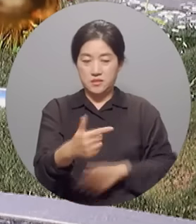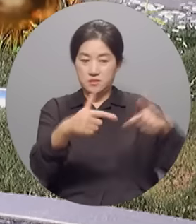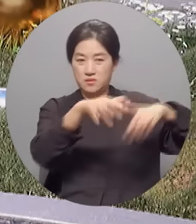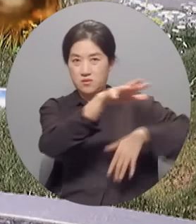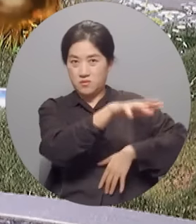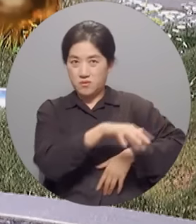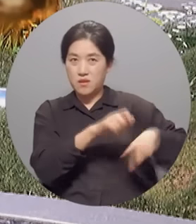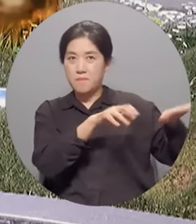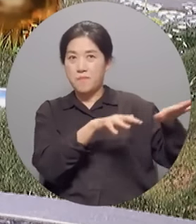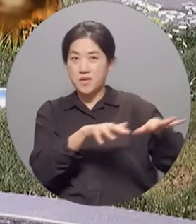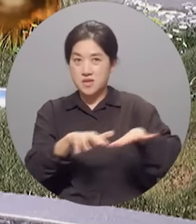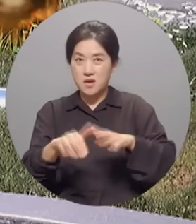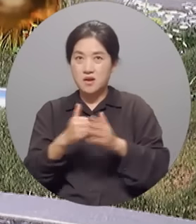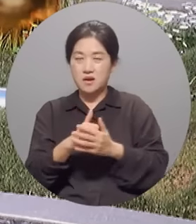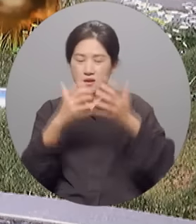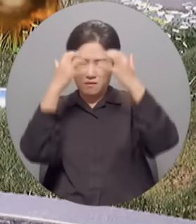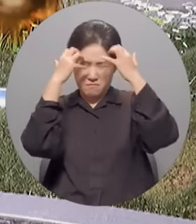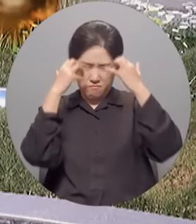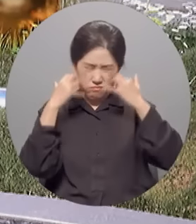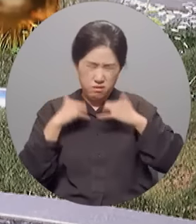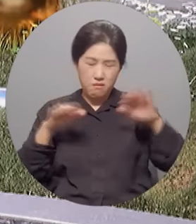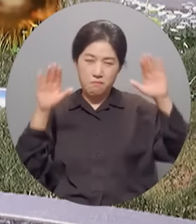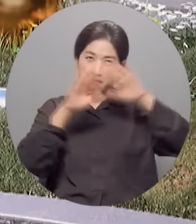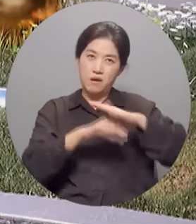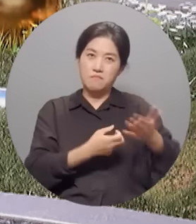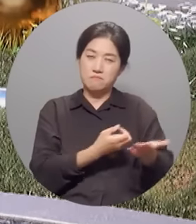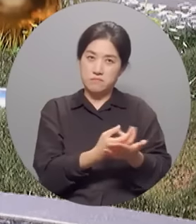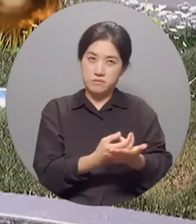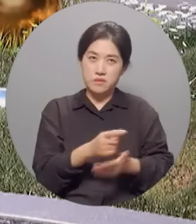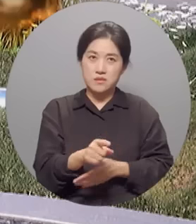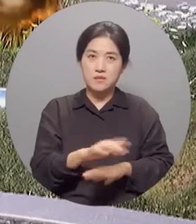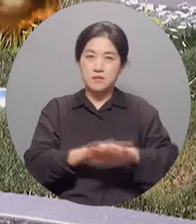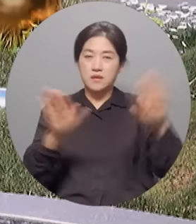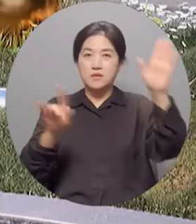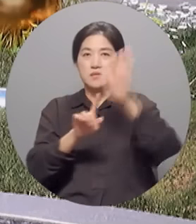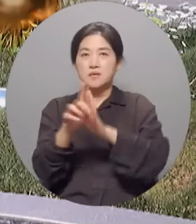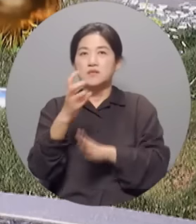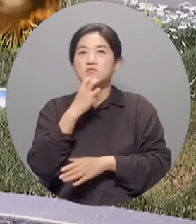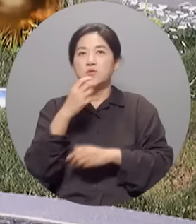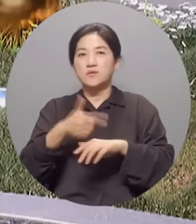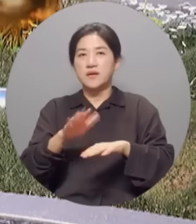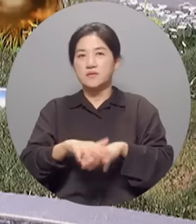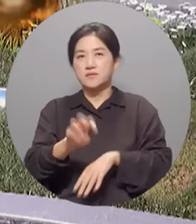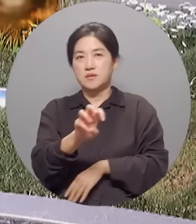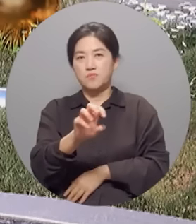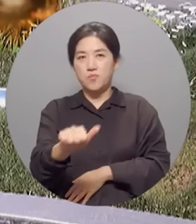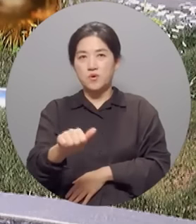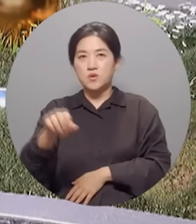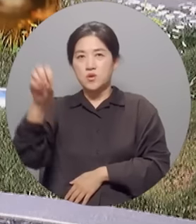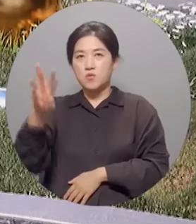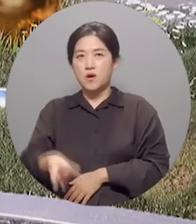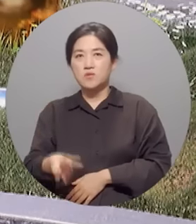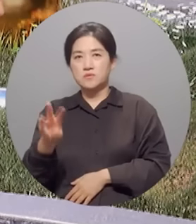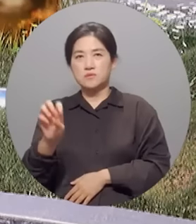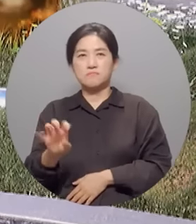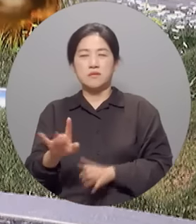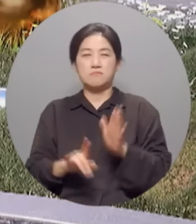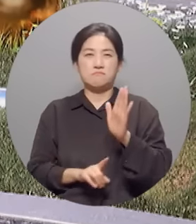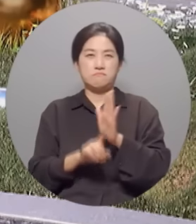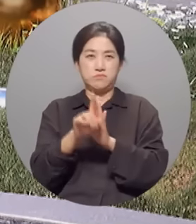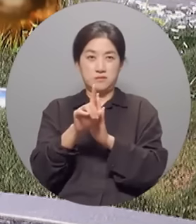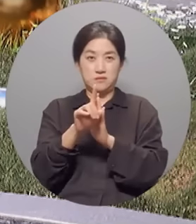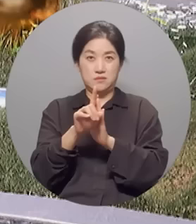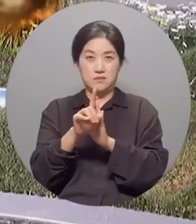지방과 해안가를 중심으로 열대야가 나타나겠습니다. 낮 최고 기온은 서울과 대전 35도, 광주 34도까지